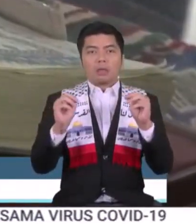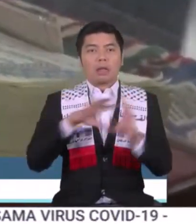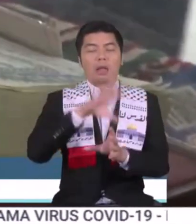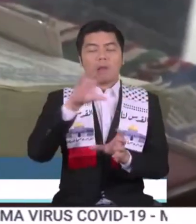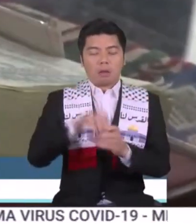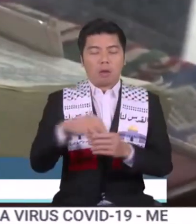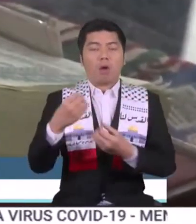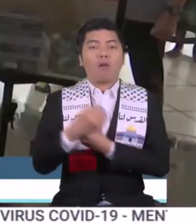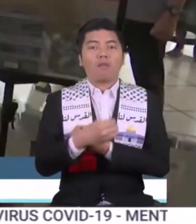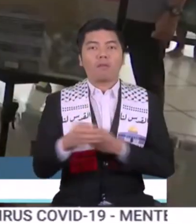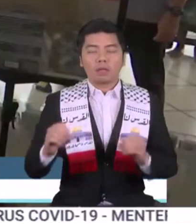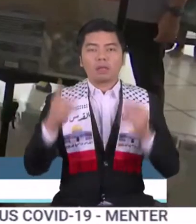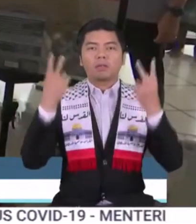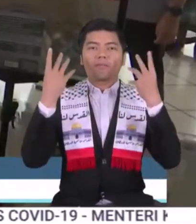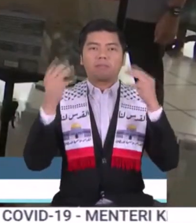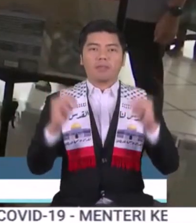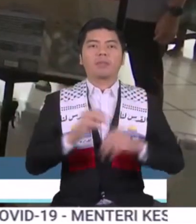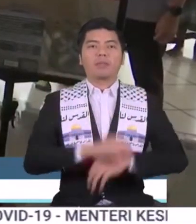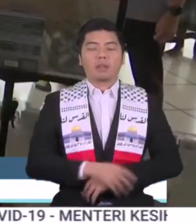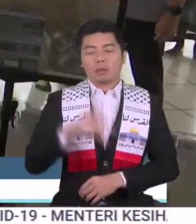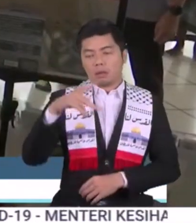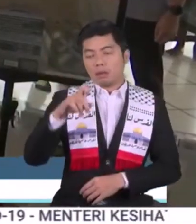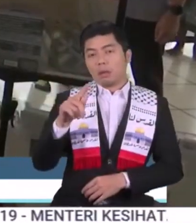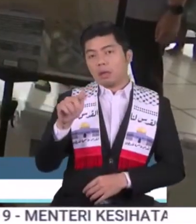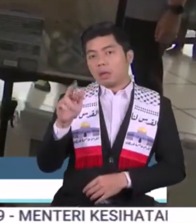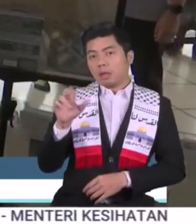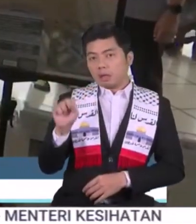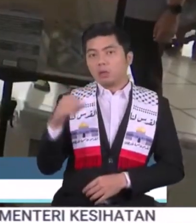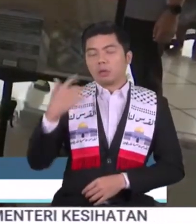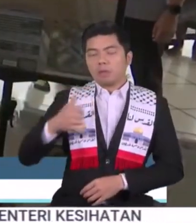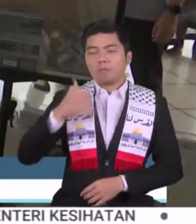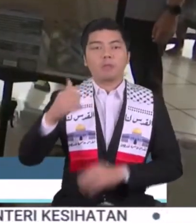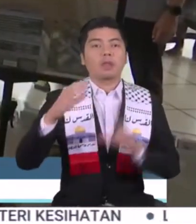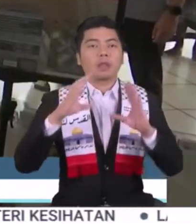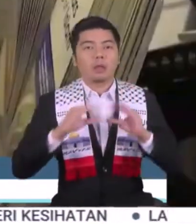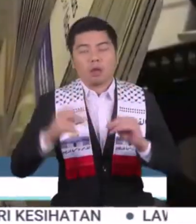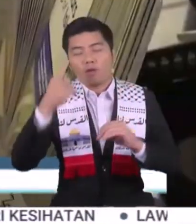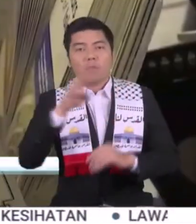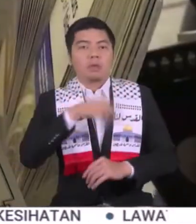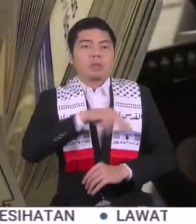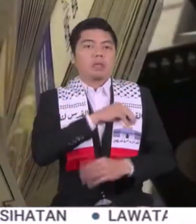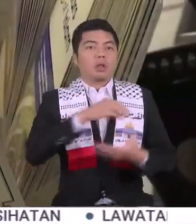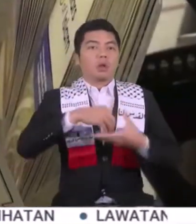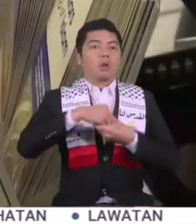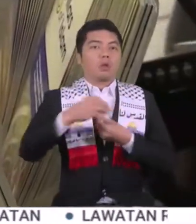Ibrahim di Pejabat Perdana Menteri. Peters juga turut menghadiri mesyuarat Menteri